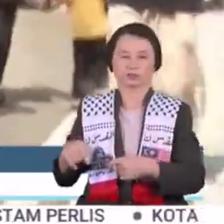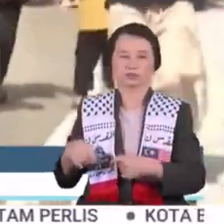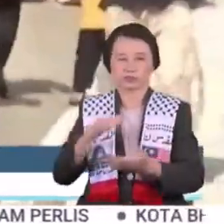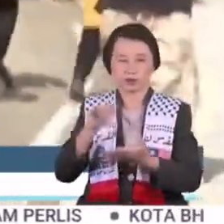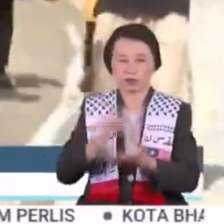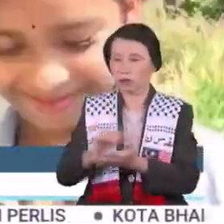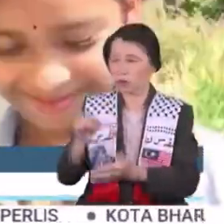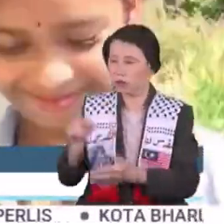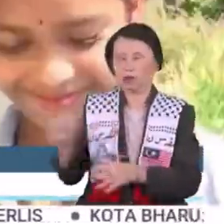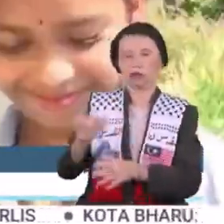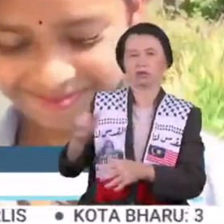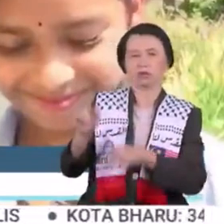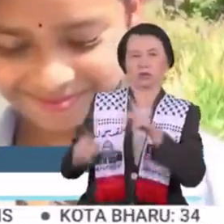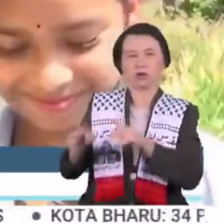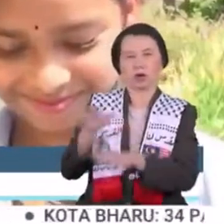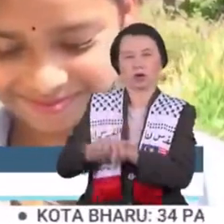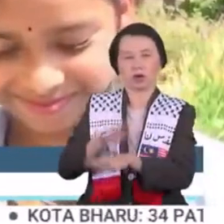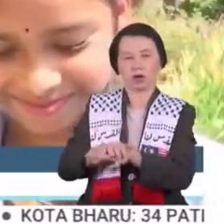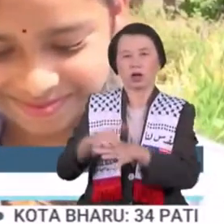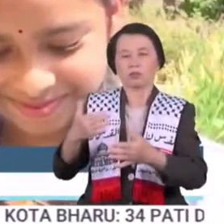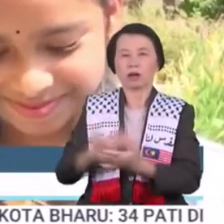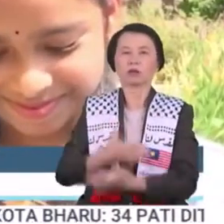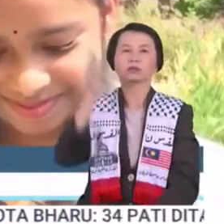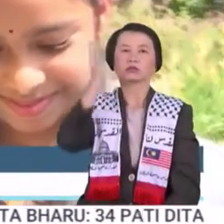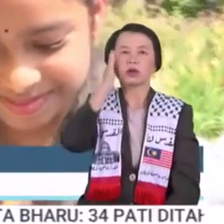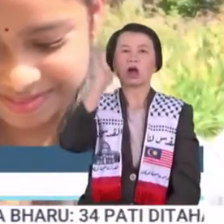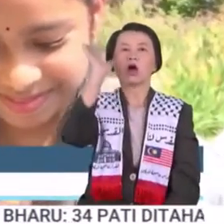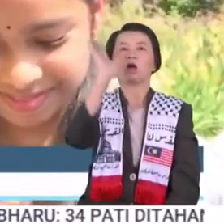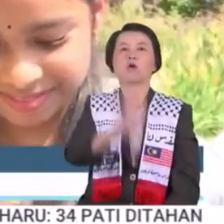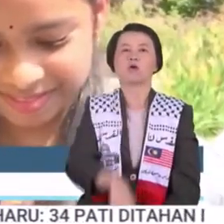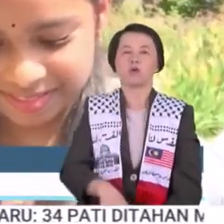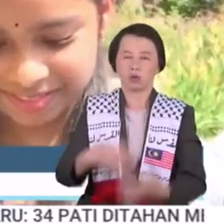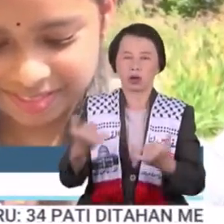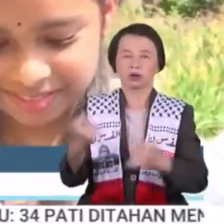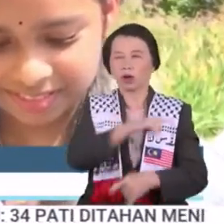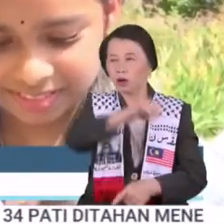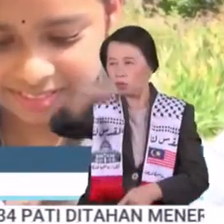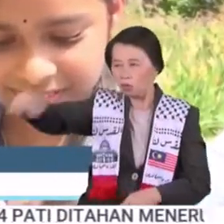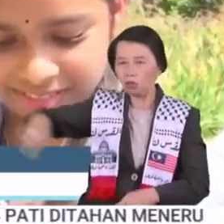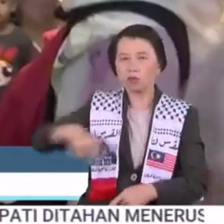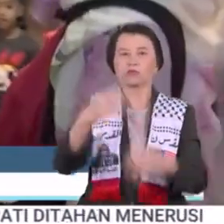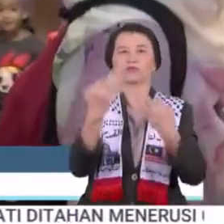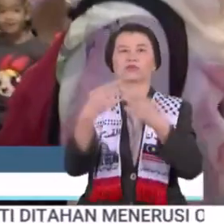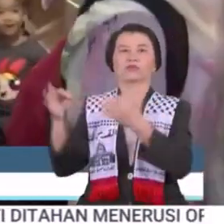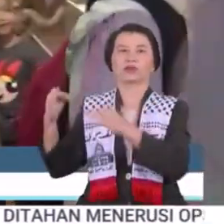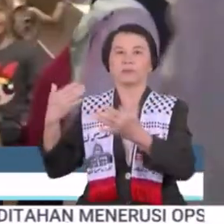Lepas tu sini pun orang penuh. Lepas tu baru kita tahu hari ni free seluruh Melaka kan.